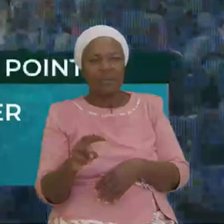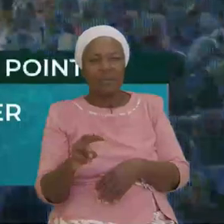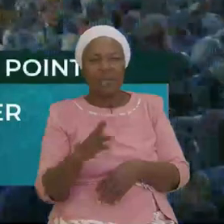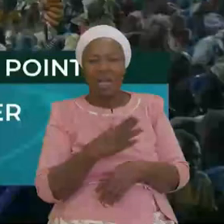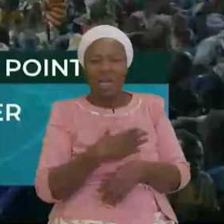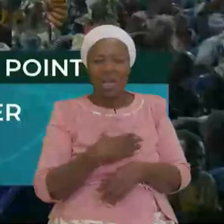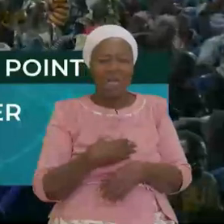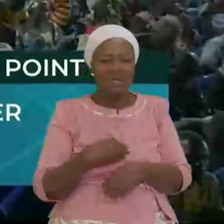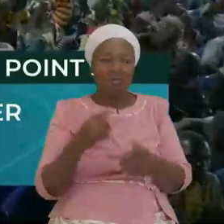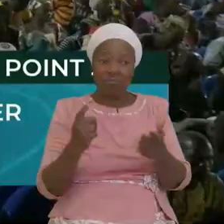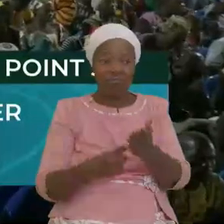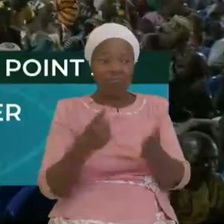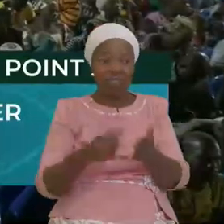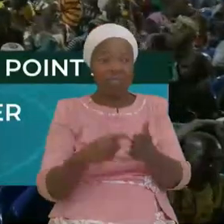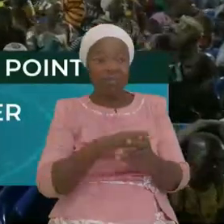verset 22.